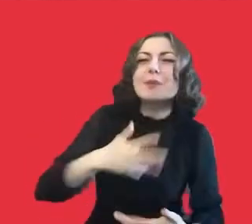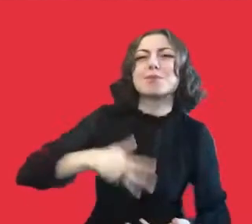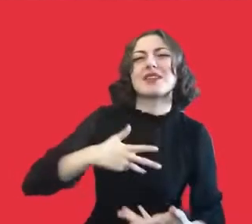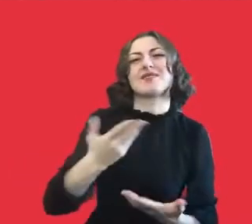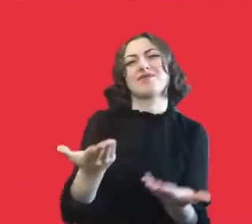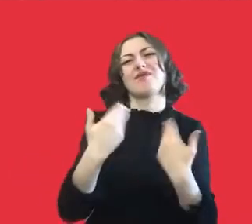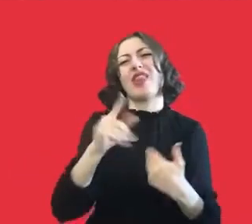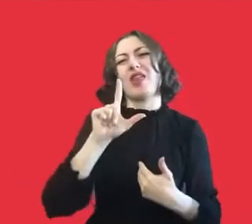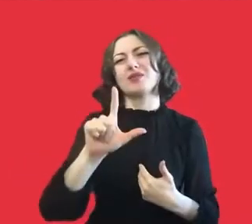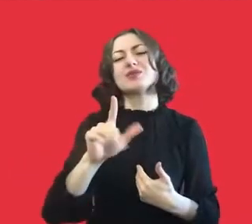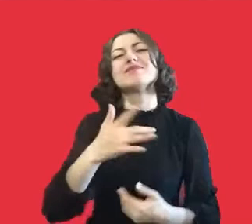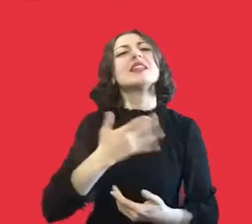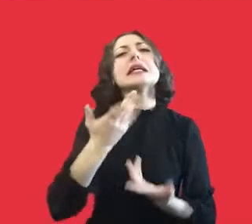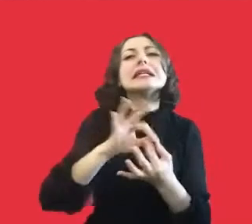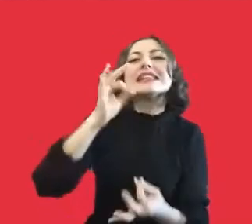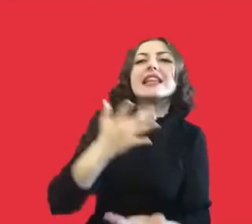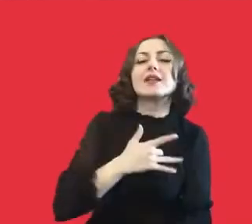olmak isteyen kişileri?